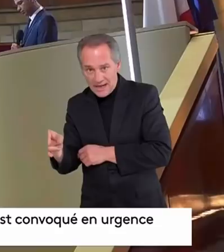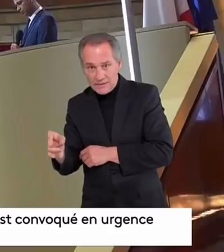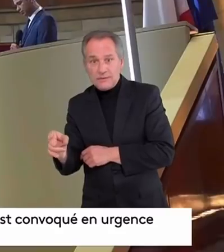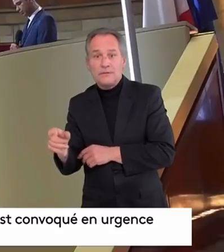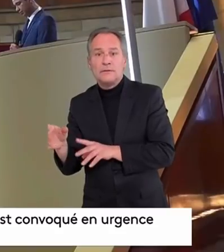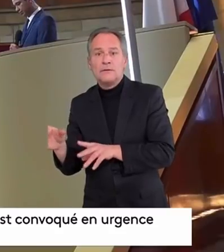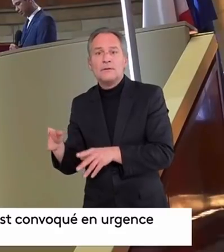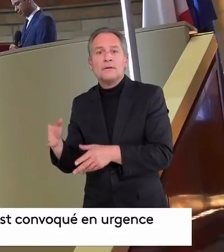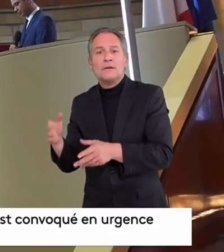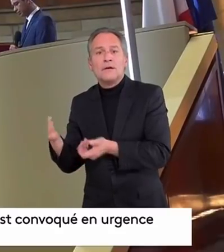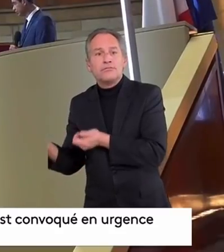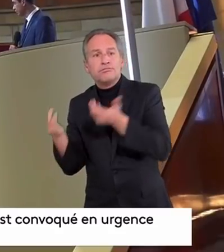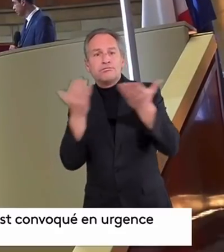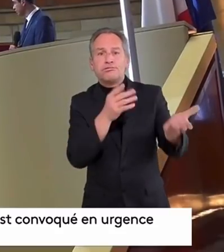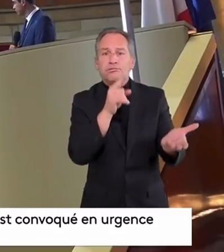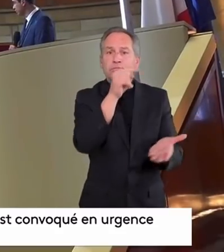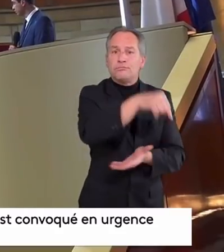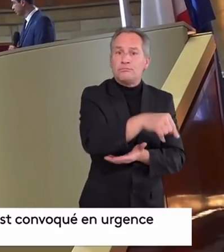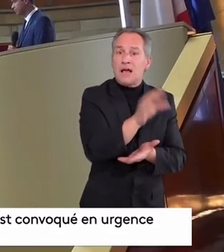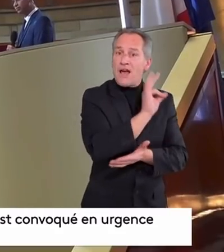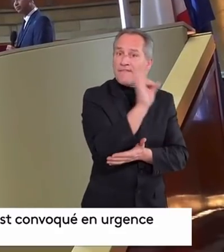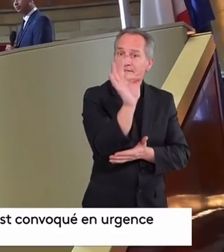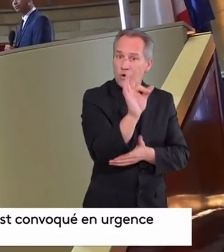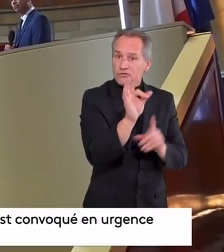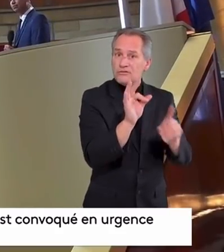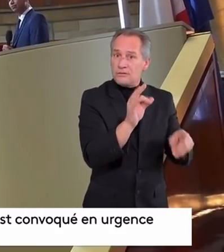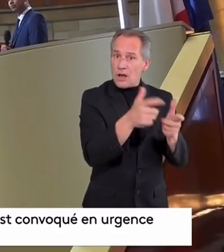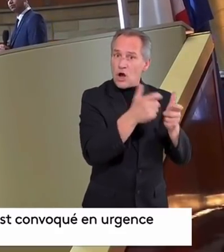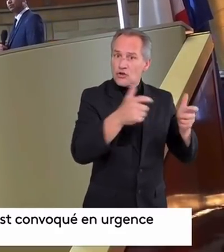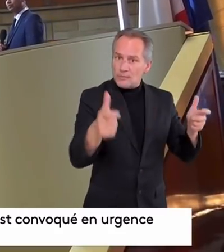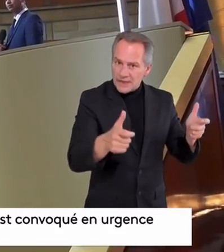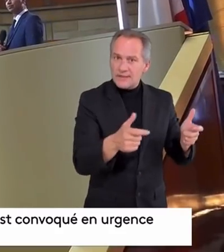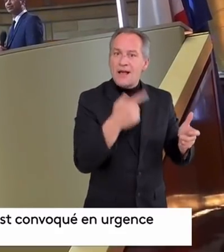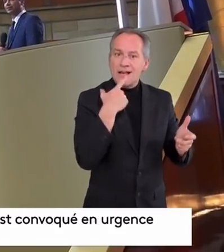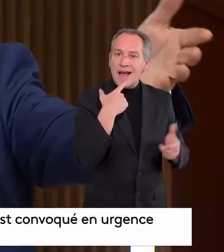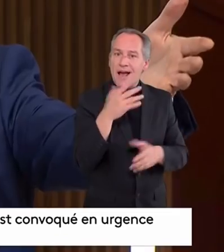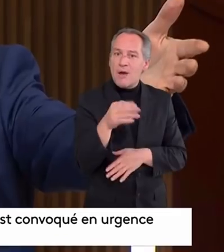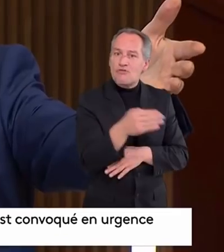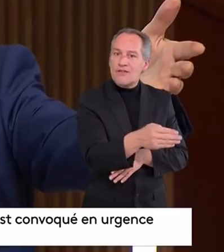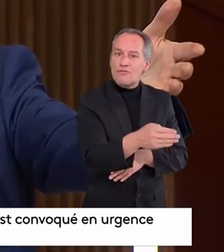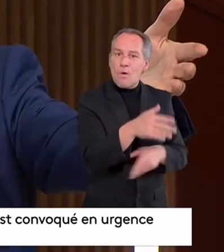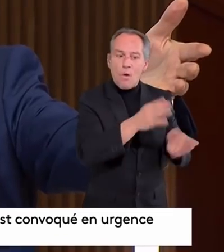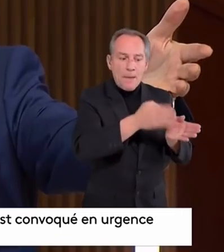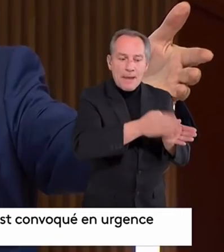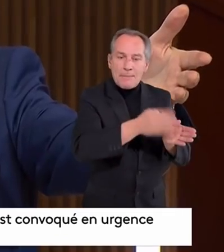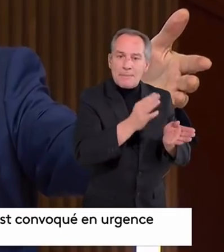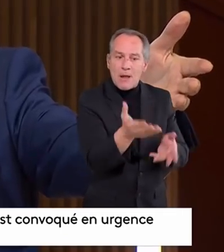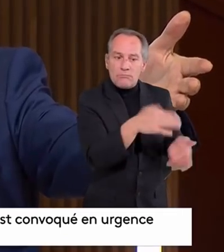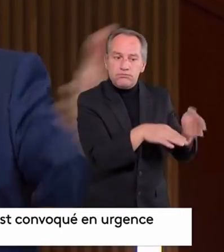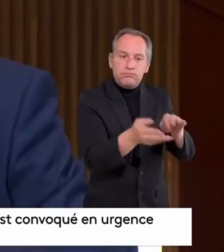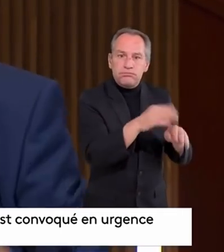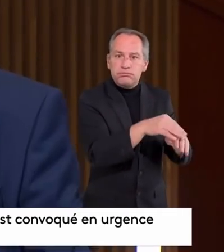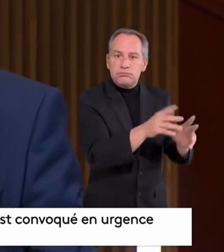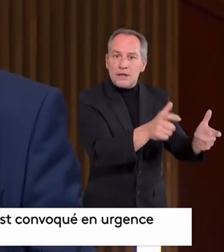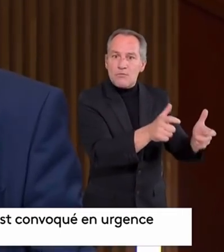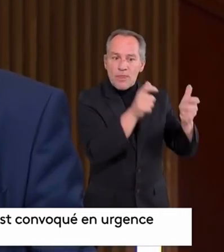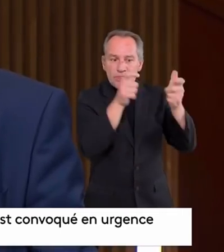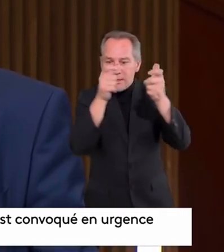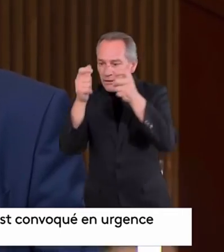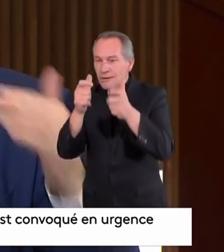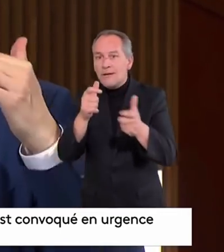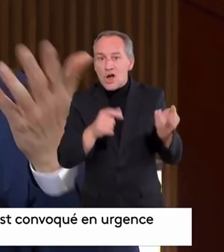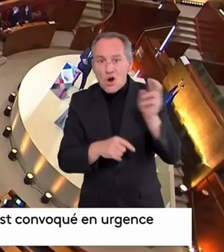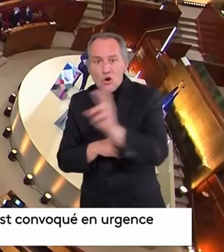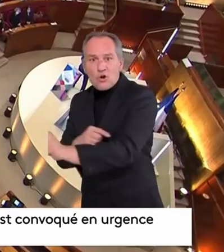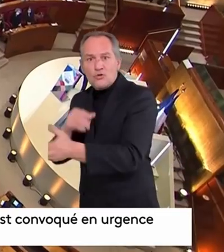Réunion. Alors qu'ils ont un site de transformation qui se trouve sur une île qui n'est pas loin de chez eux, mais qui est hors Union européenne. Mais ils n'ont pas le droit de commercer